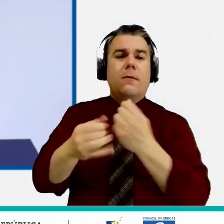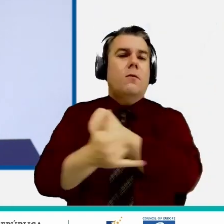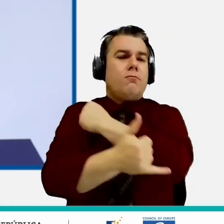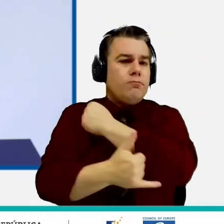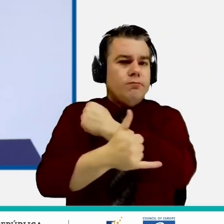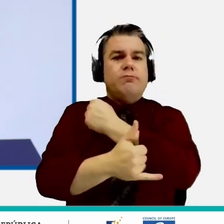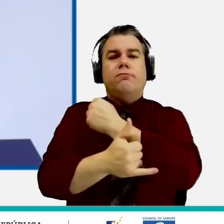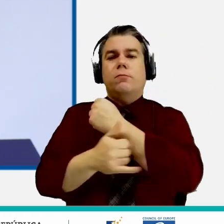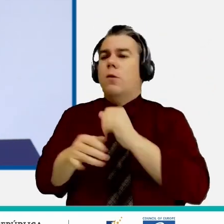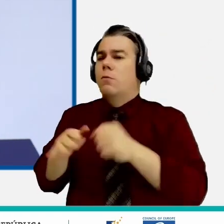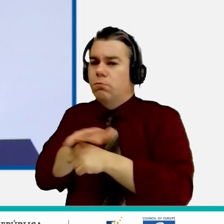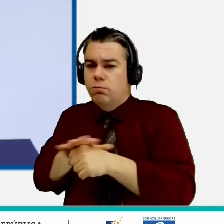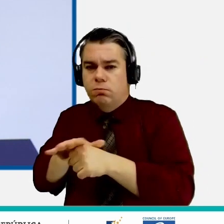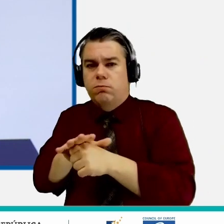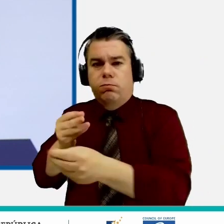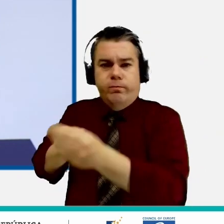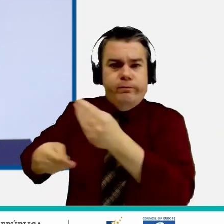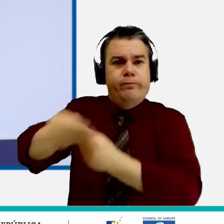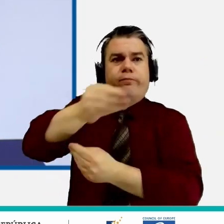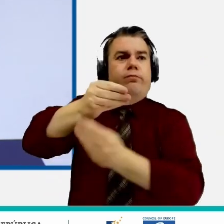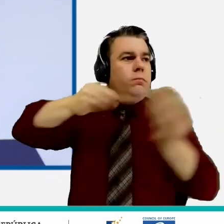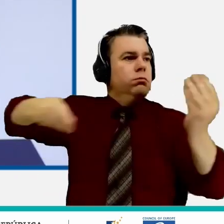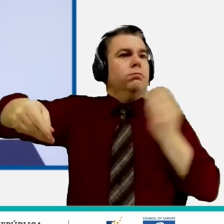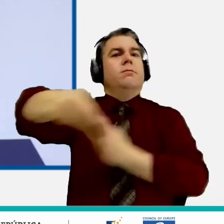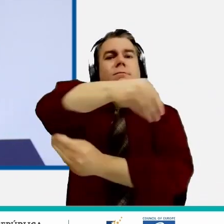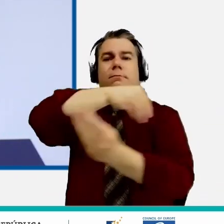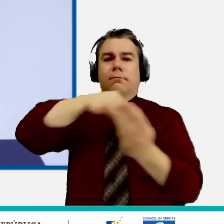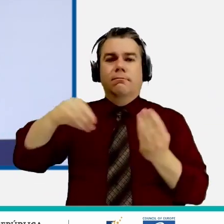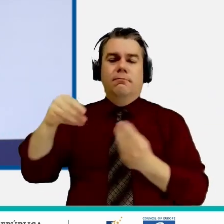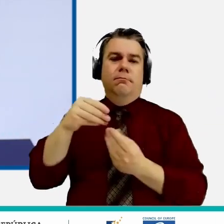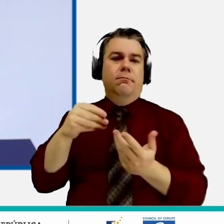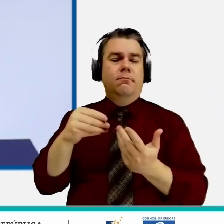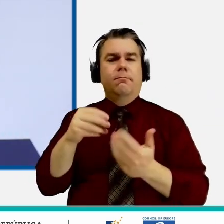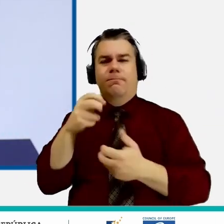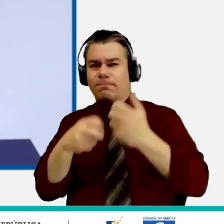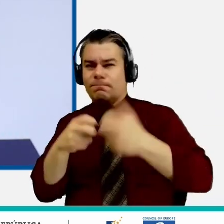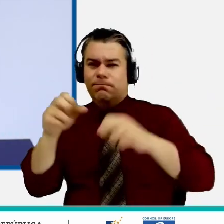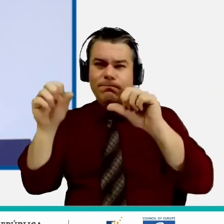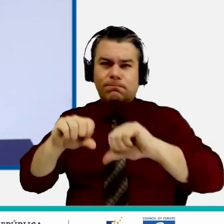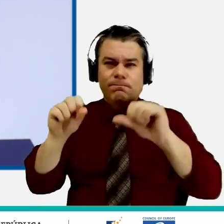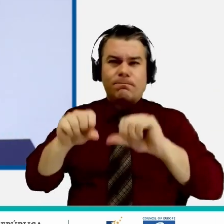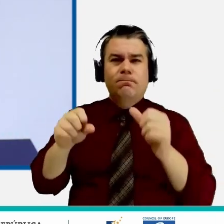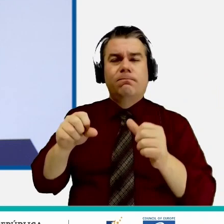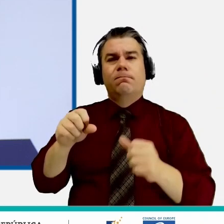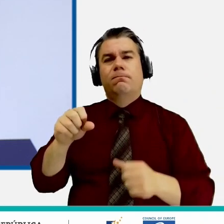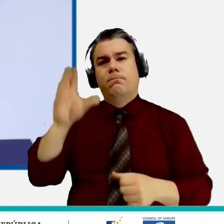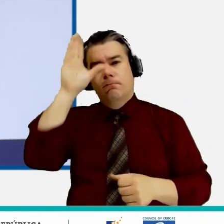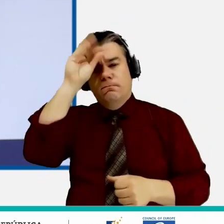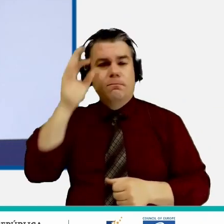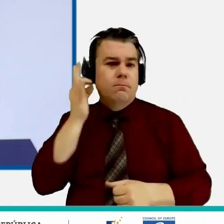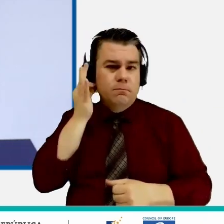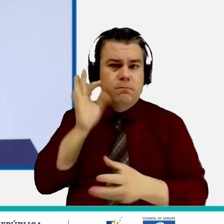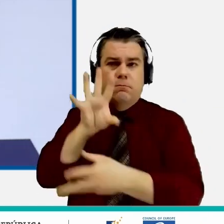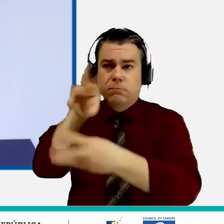политики, стратегии, программы, подходов. И, конечно же, нас интересует о том, что в этой дорожной карте четко прописано,